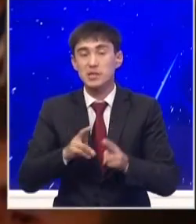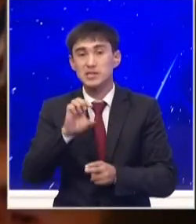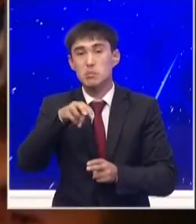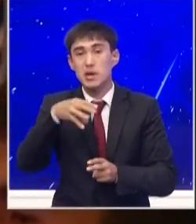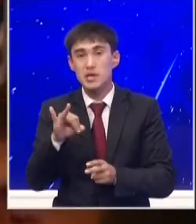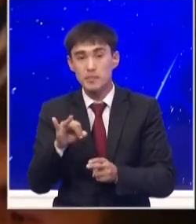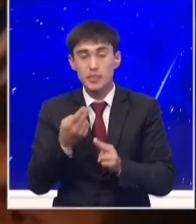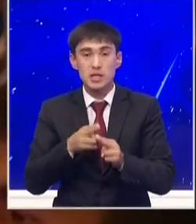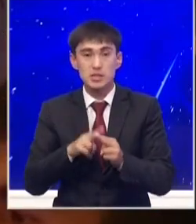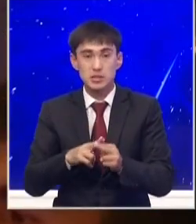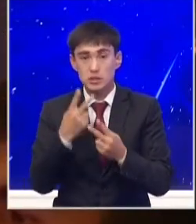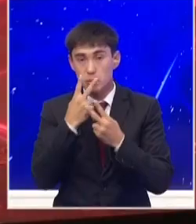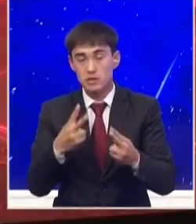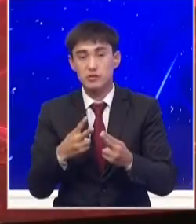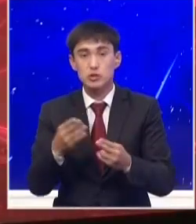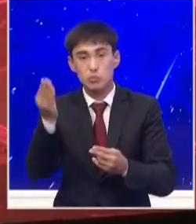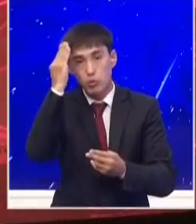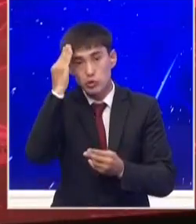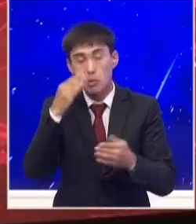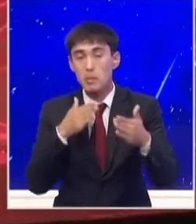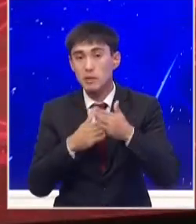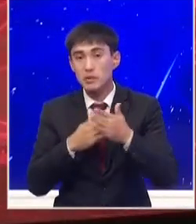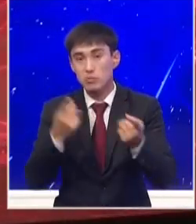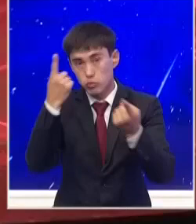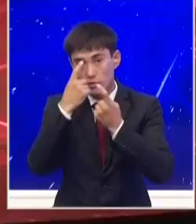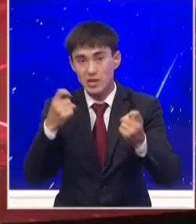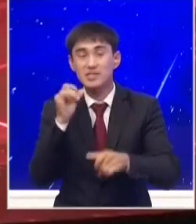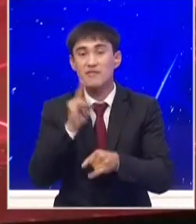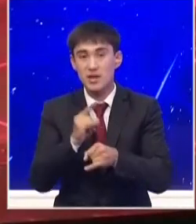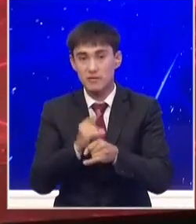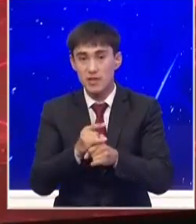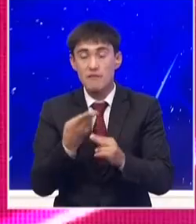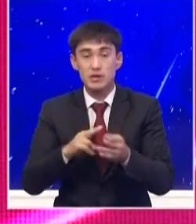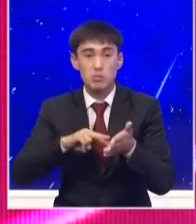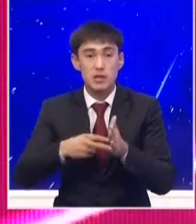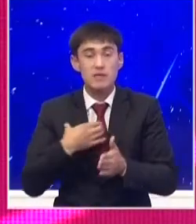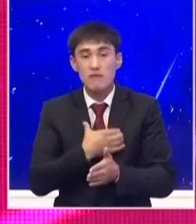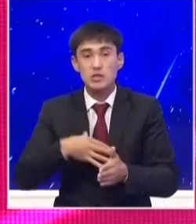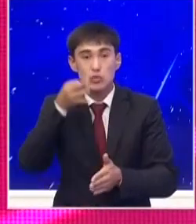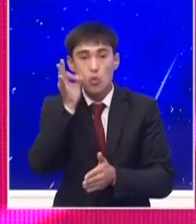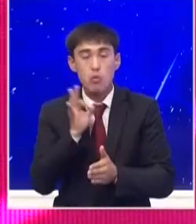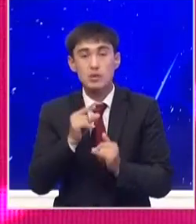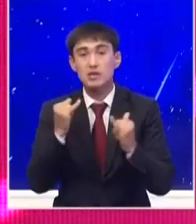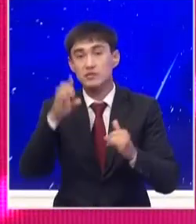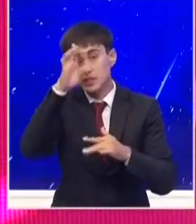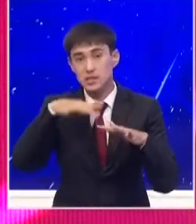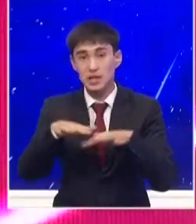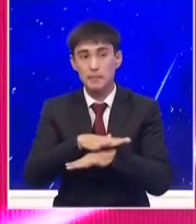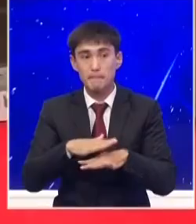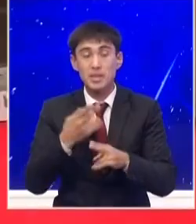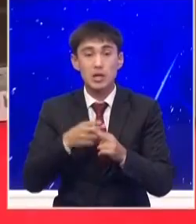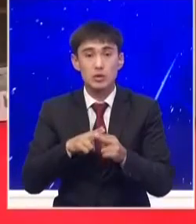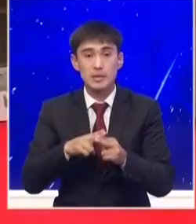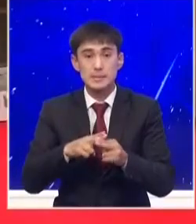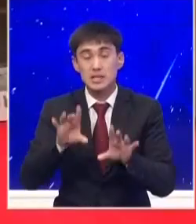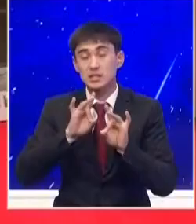массовой информации, рассматриваются способы предотвращения публикации фейков. В этом плане очень важен опыт развитых стран, представители которых